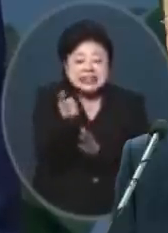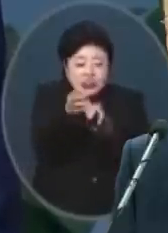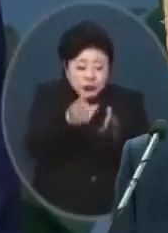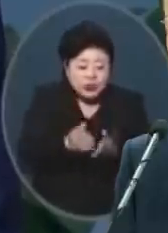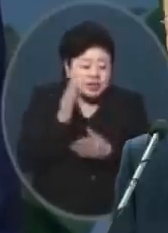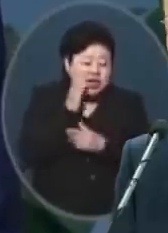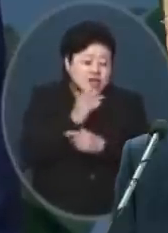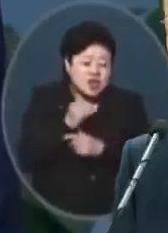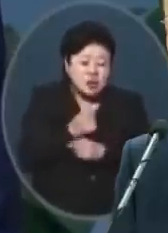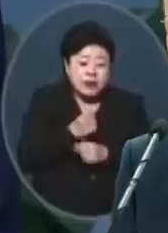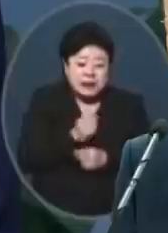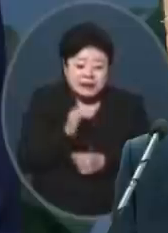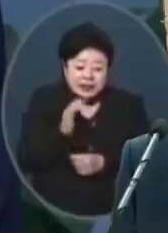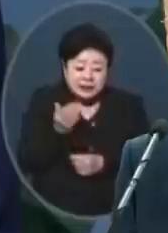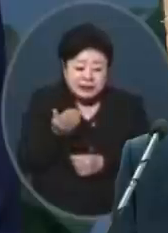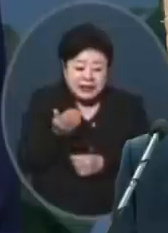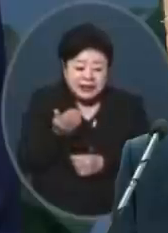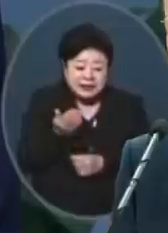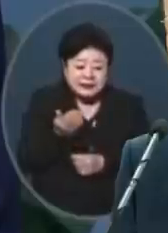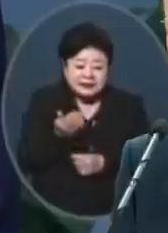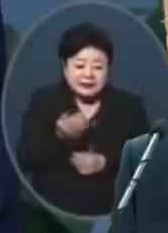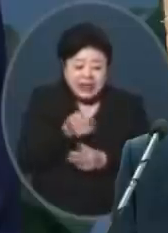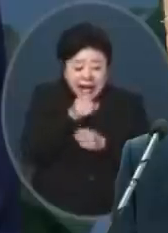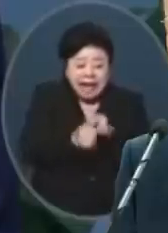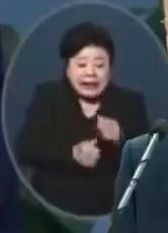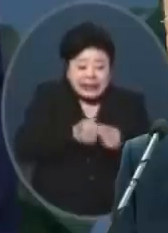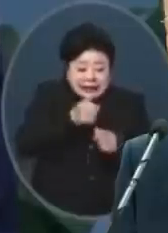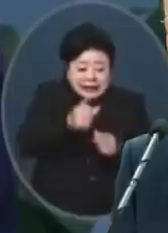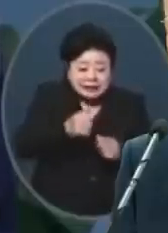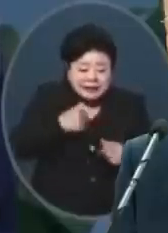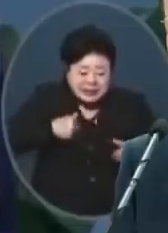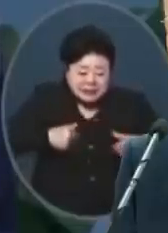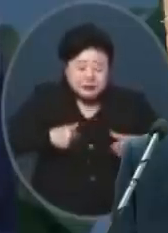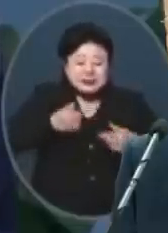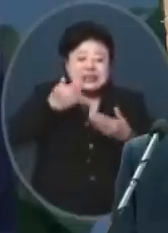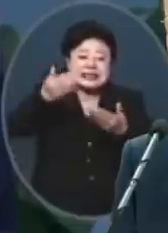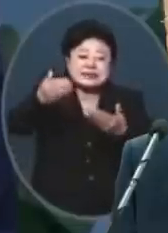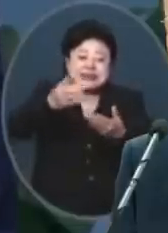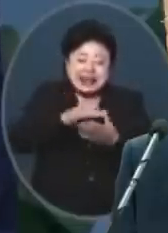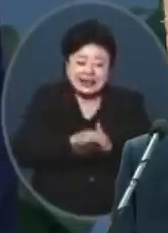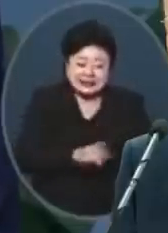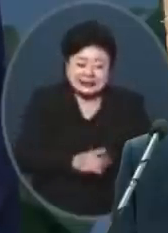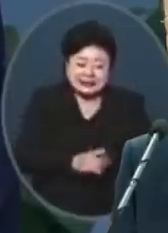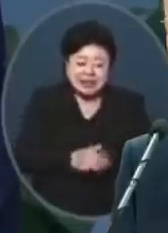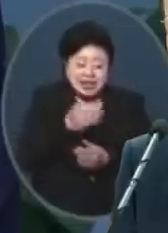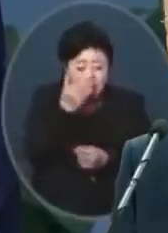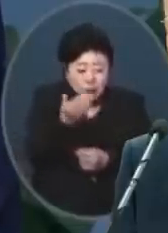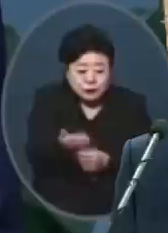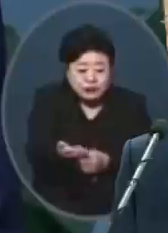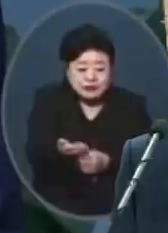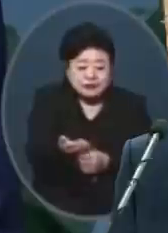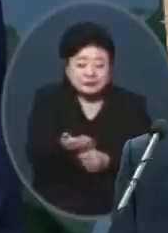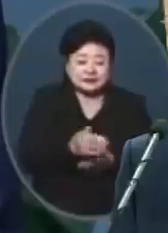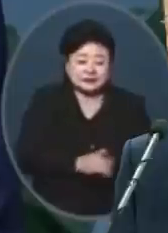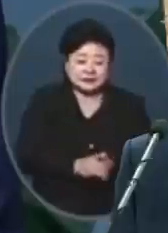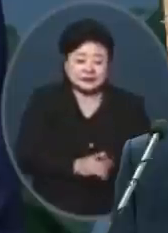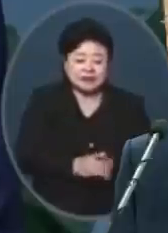열매를 맺어요 하나님을 기쁘시게 하는 것입니다 여러분